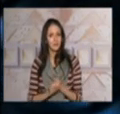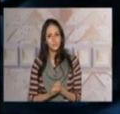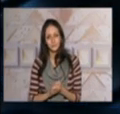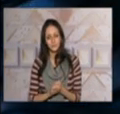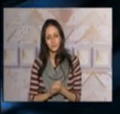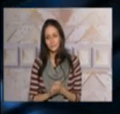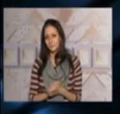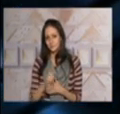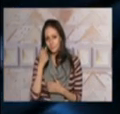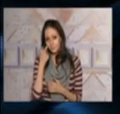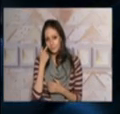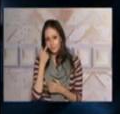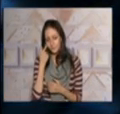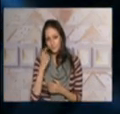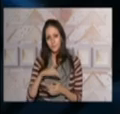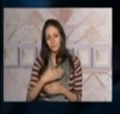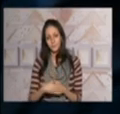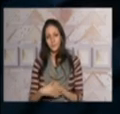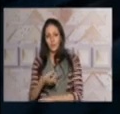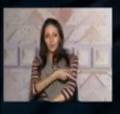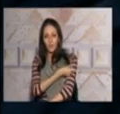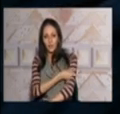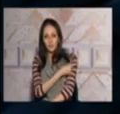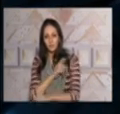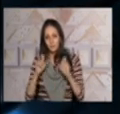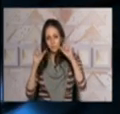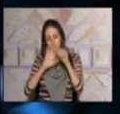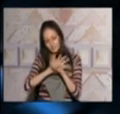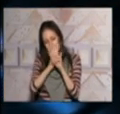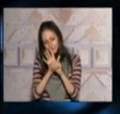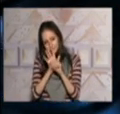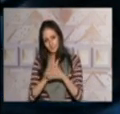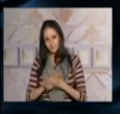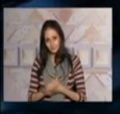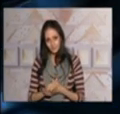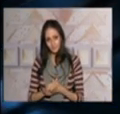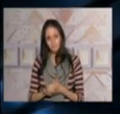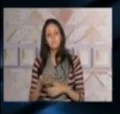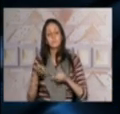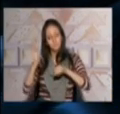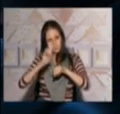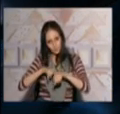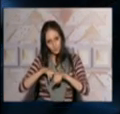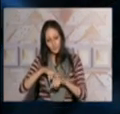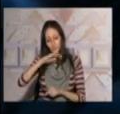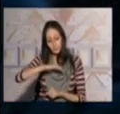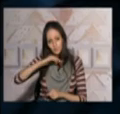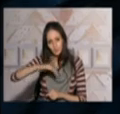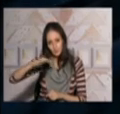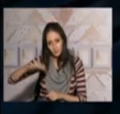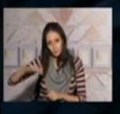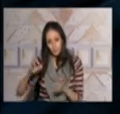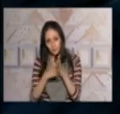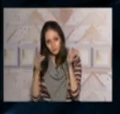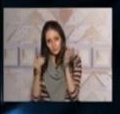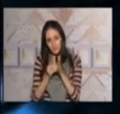والمصنعين لاحدى نوعيات من هذه الطعوم سمح باخذ الطعوم للاطفال من سن 12 سنه فما فوق.